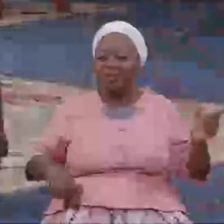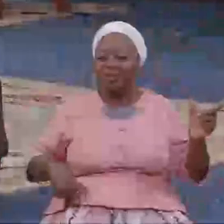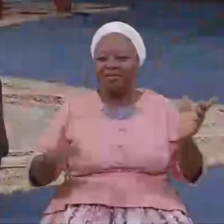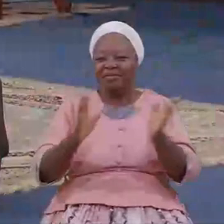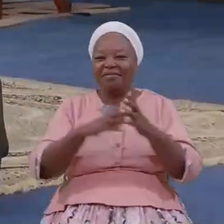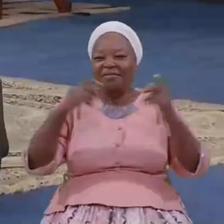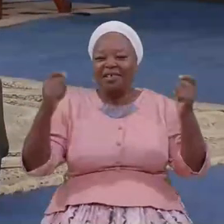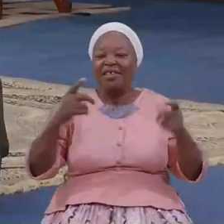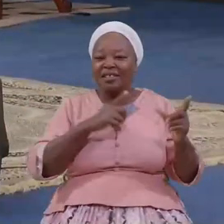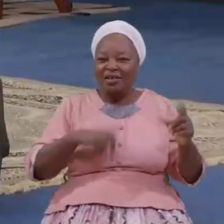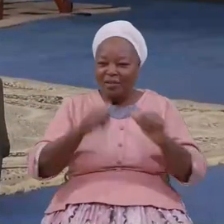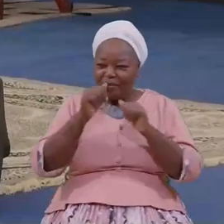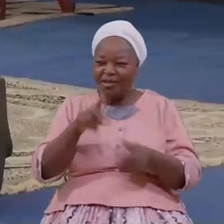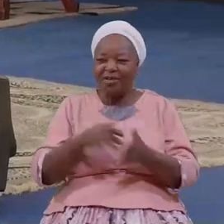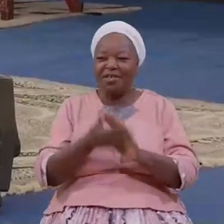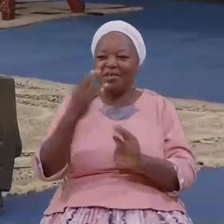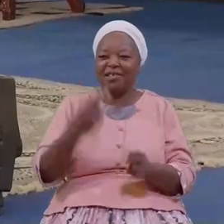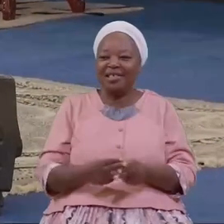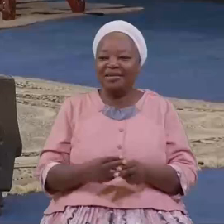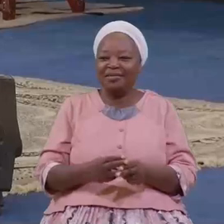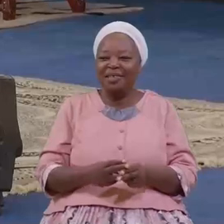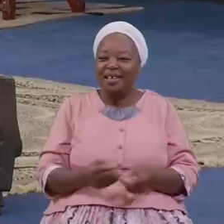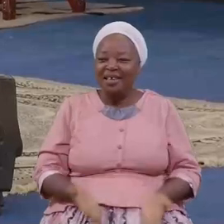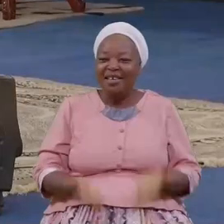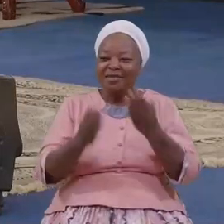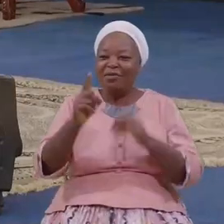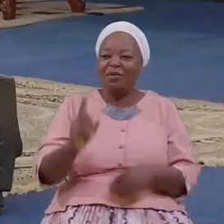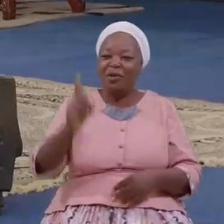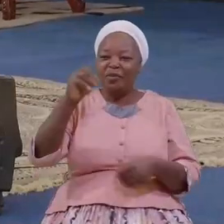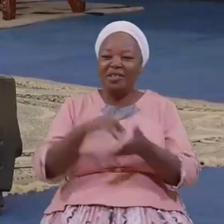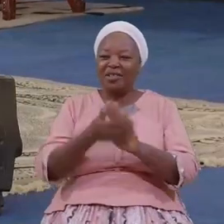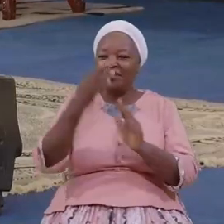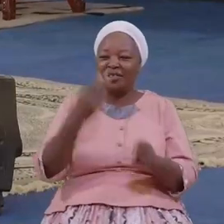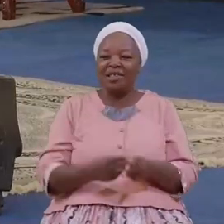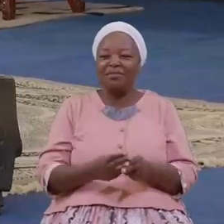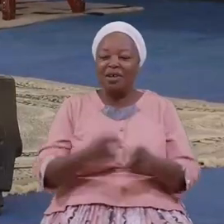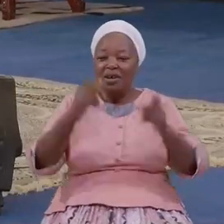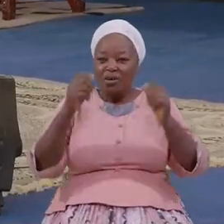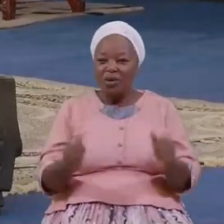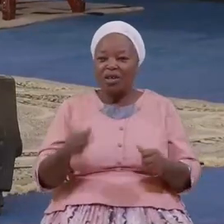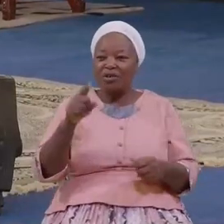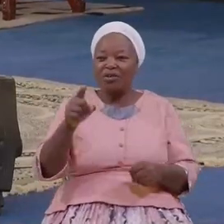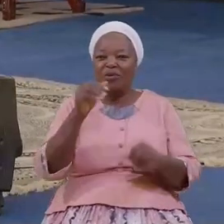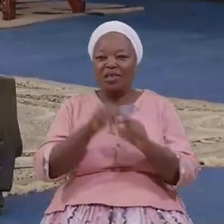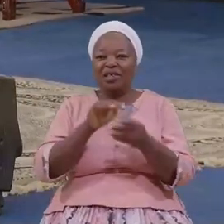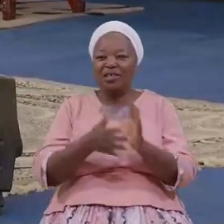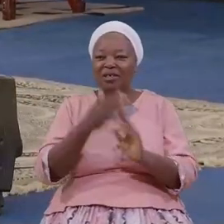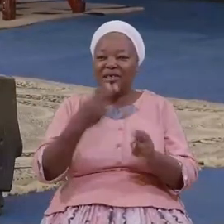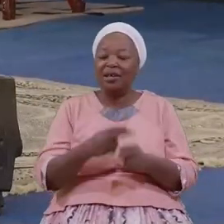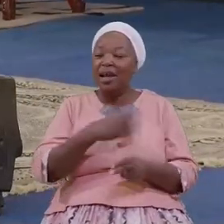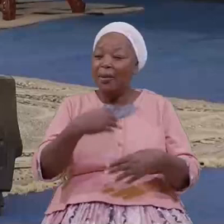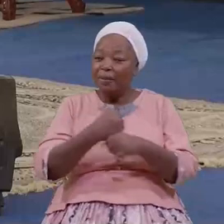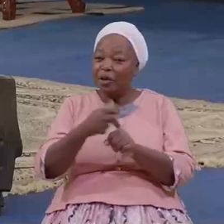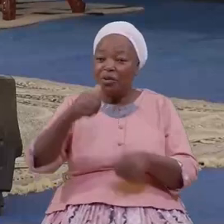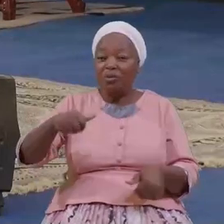Que le Seigneur vous bénisse, qui vous élève, qui vous vivifie, qu'il vous